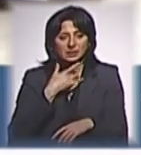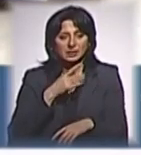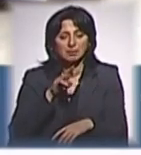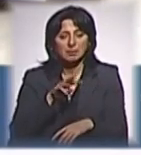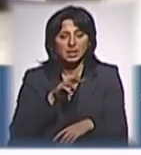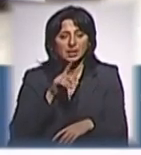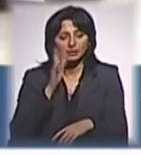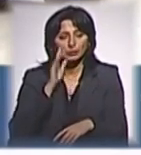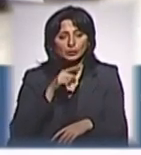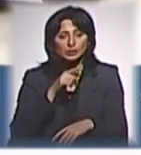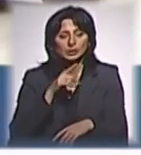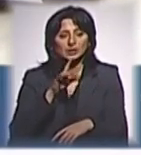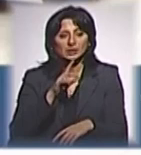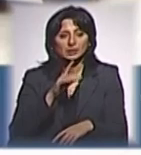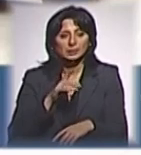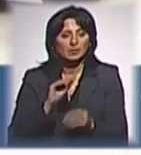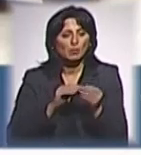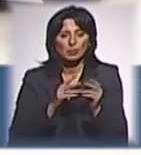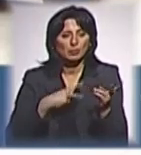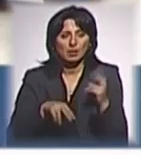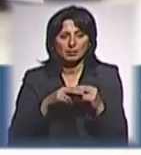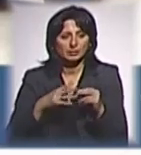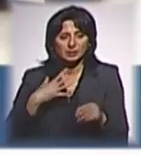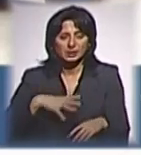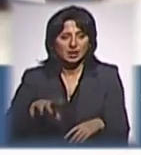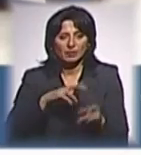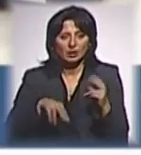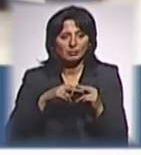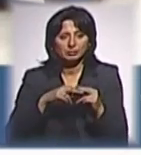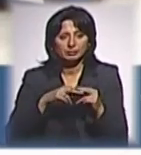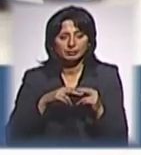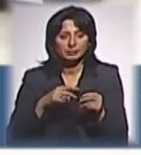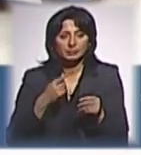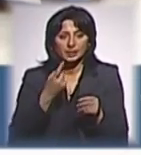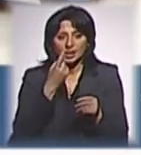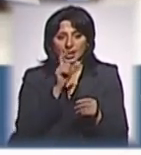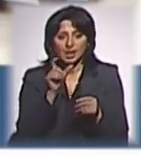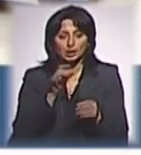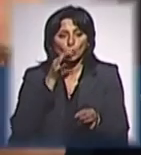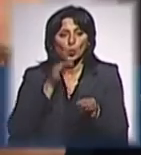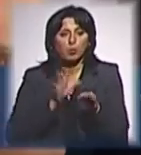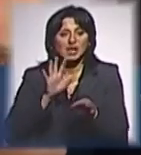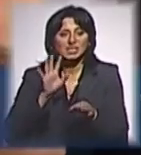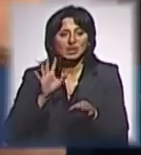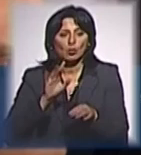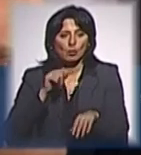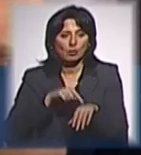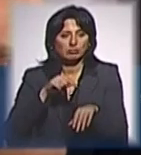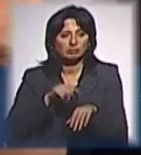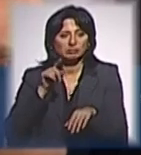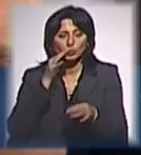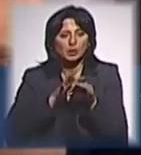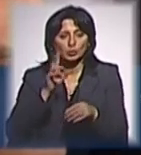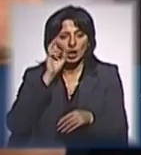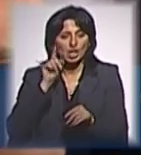კანდიდატი. პრობლემა ყველგან ერთი და იგივე არის საქართველოში და ამ პრობლემები და მე გამოყოფ უპასუხისგებლო ხელისუფლებას. ყველგან ეს არის